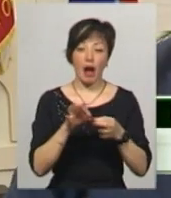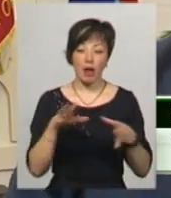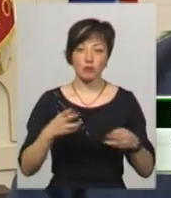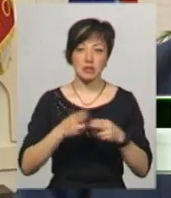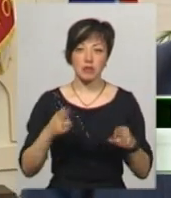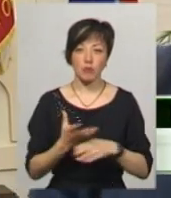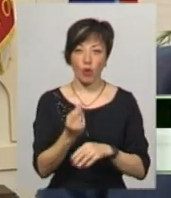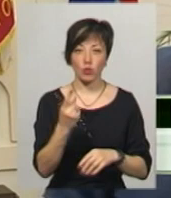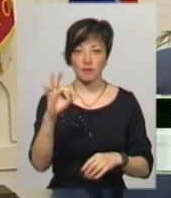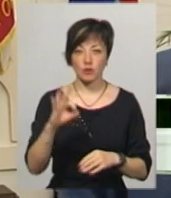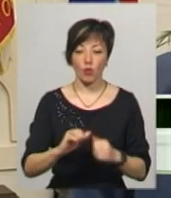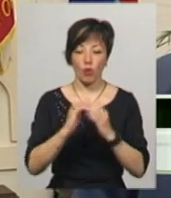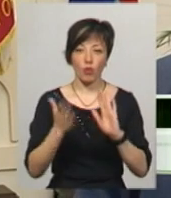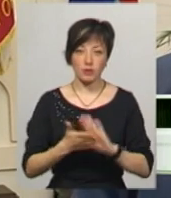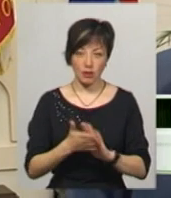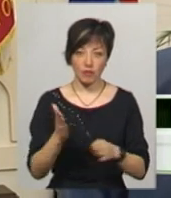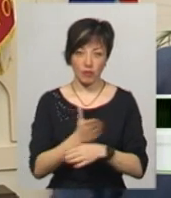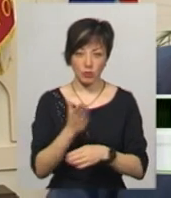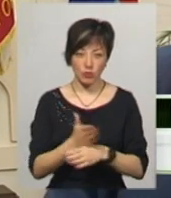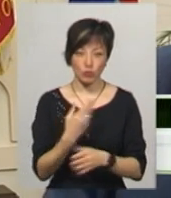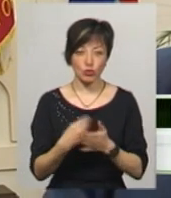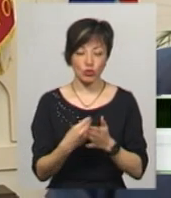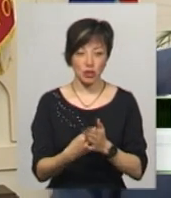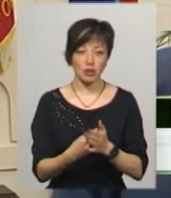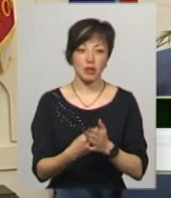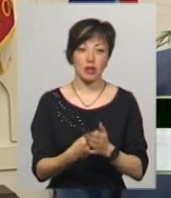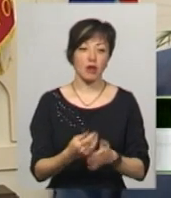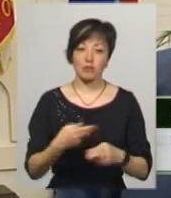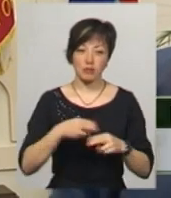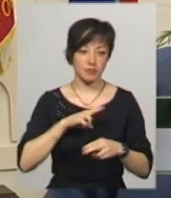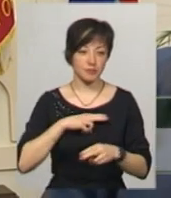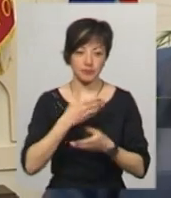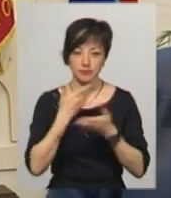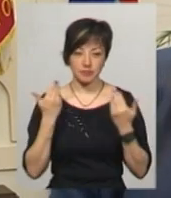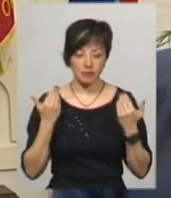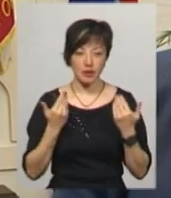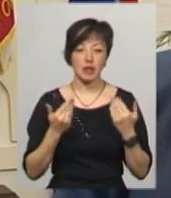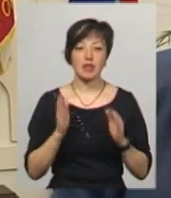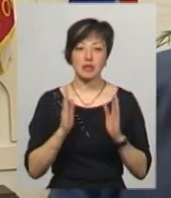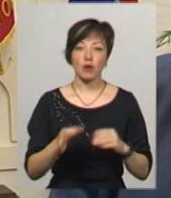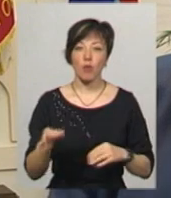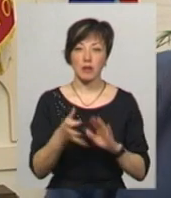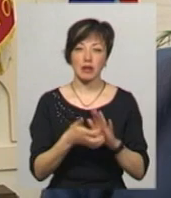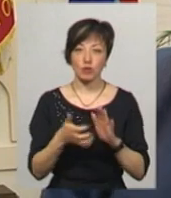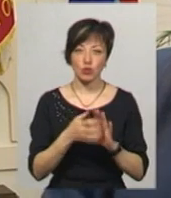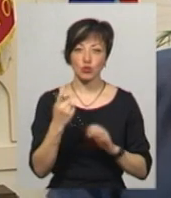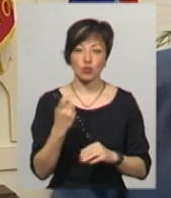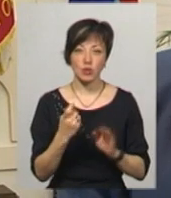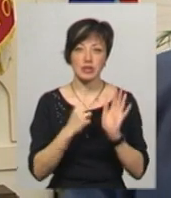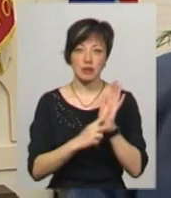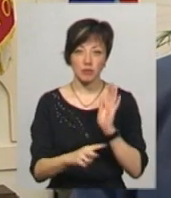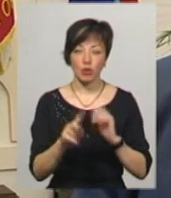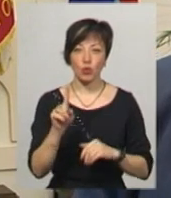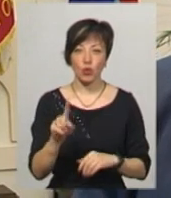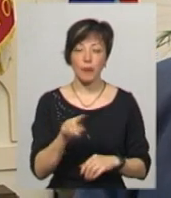проплачує 1% обсягу валової продукції в бюджет, а бюджет нам не повертає. Таким чином, тільки область недоотримала